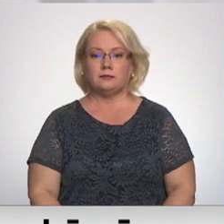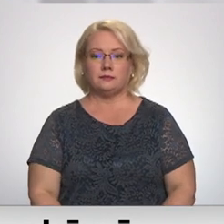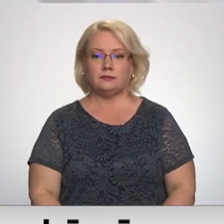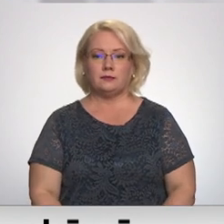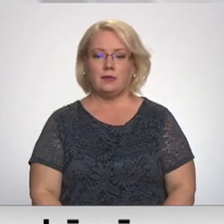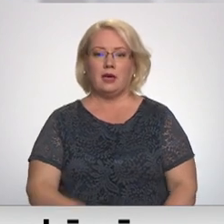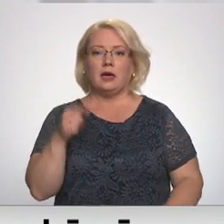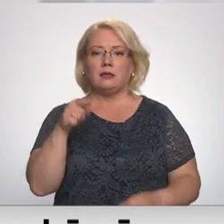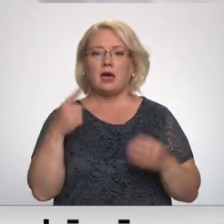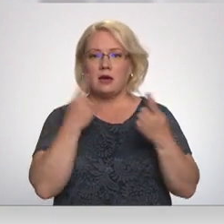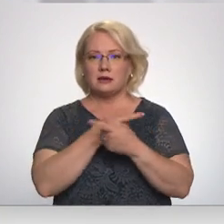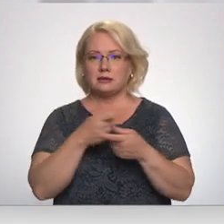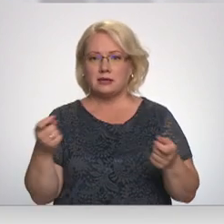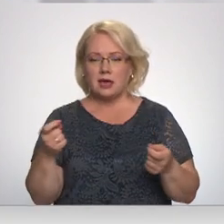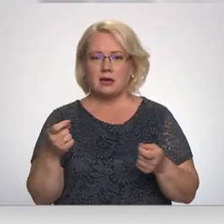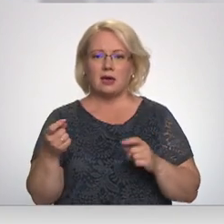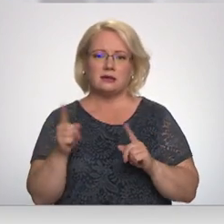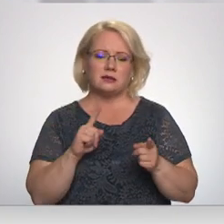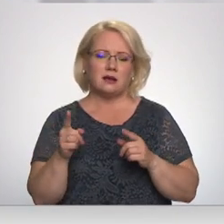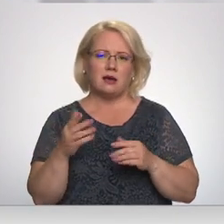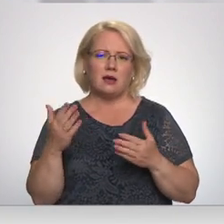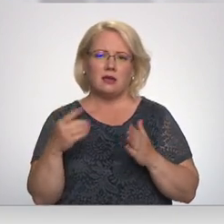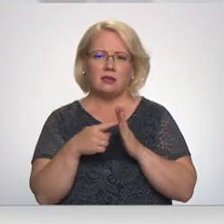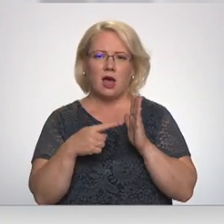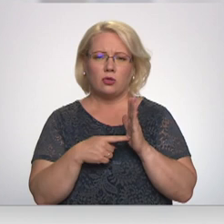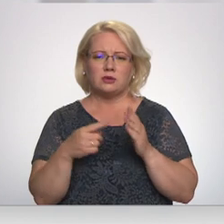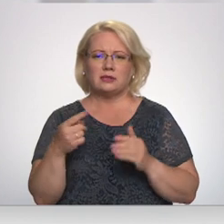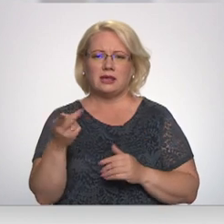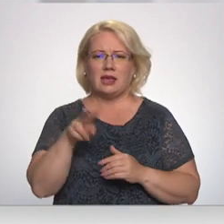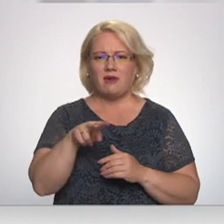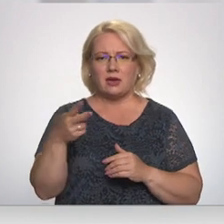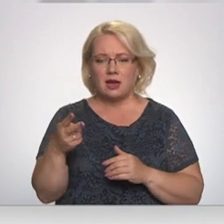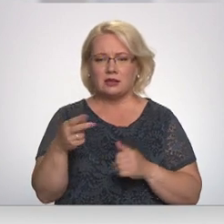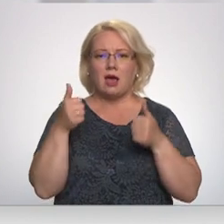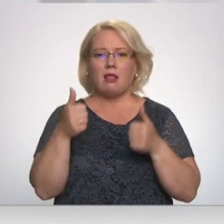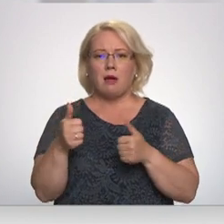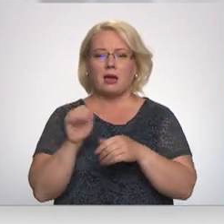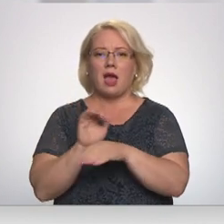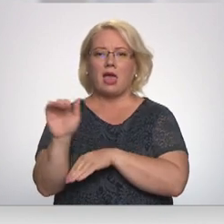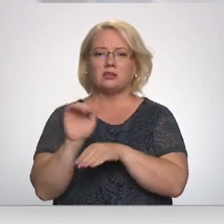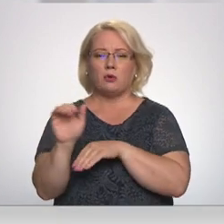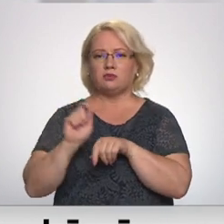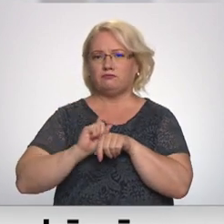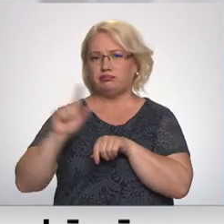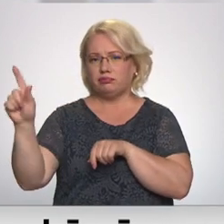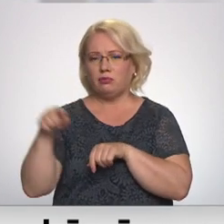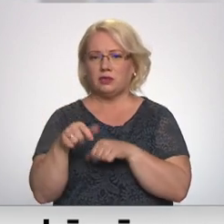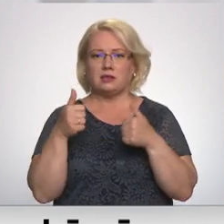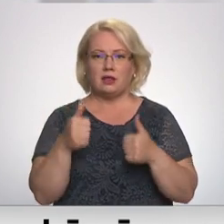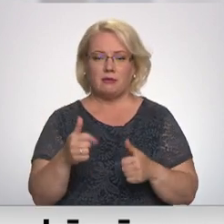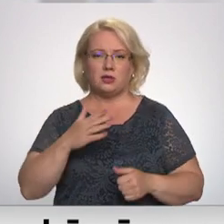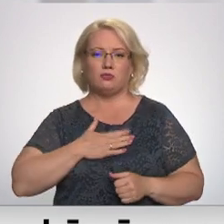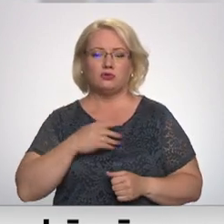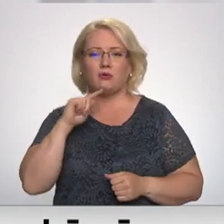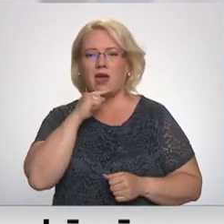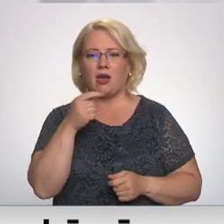Nu, tās ziņas tur ir, liksim, ko mēs redzam ārējās tirdzniecības datos, ir divējādas. Vienas puses, jā, ir labi, ka eksports turpina augt, un tas tiešām labi, jo tas ir mūsu tāds ekonomikas